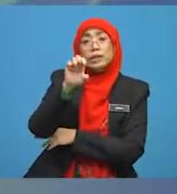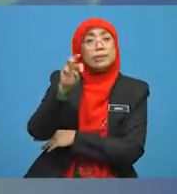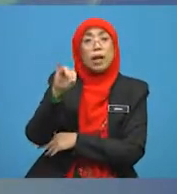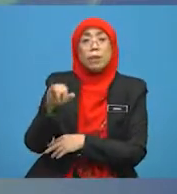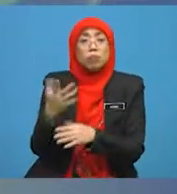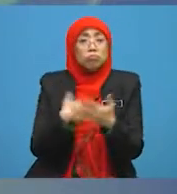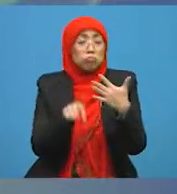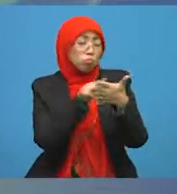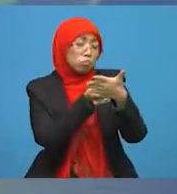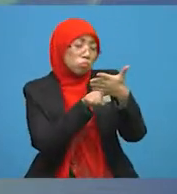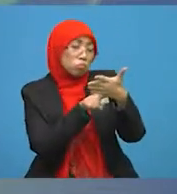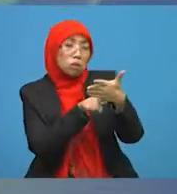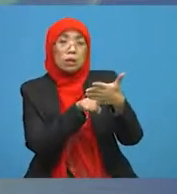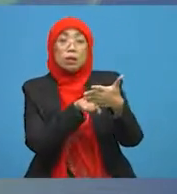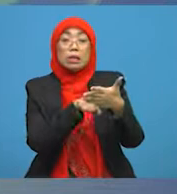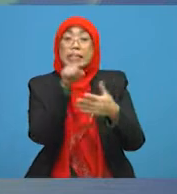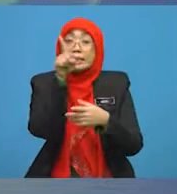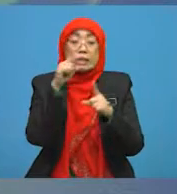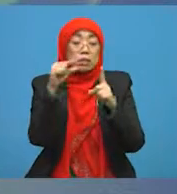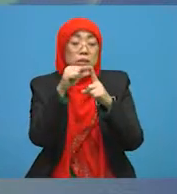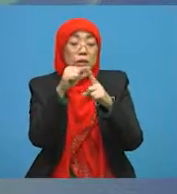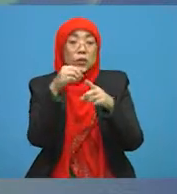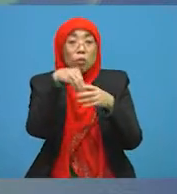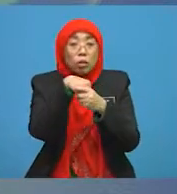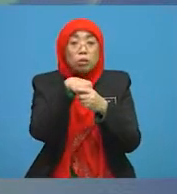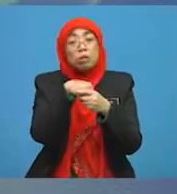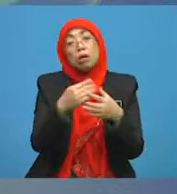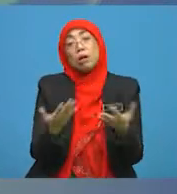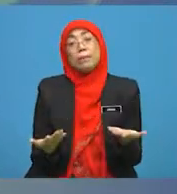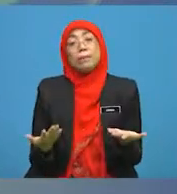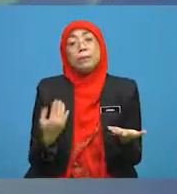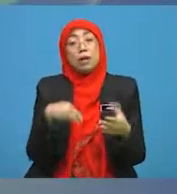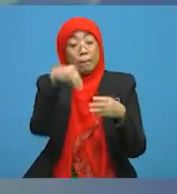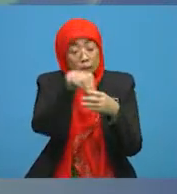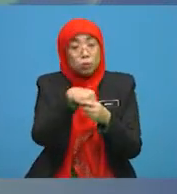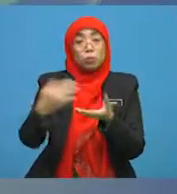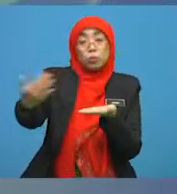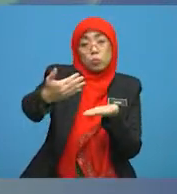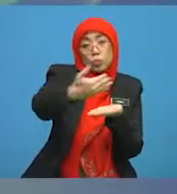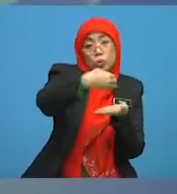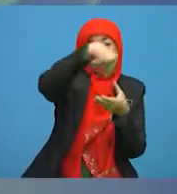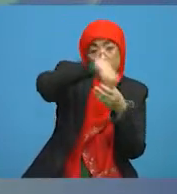kata itu dimasukkan sebagai suatu entry dengan beberapa makna.